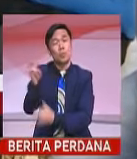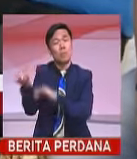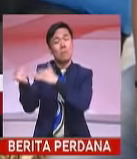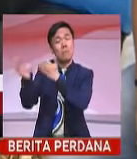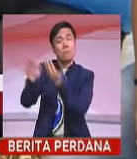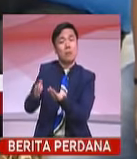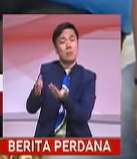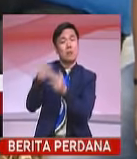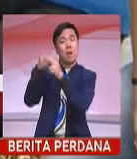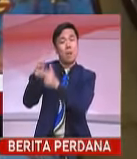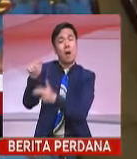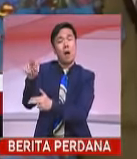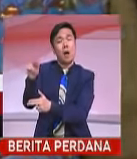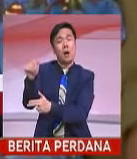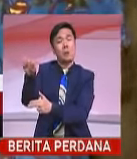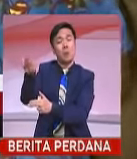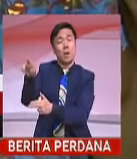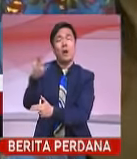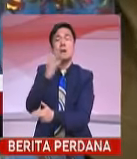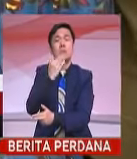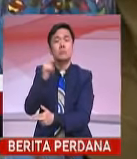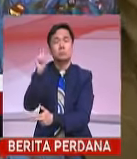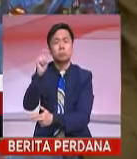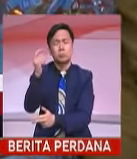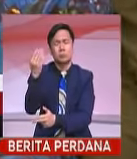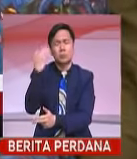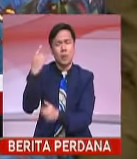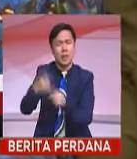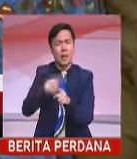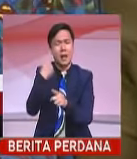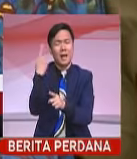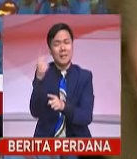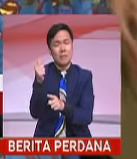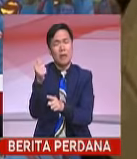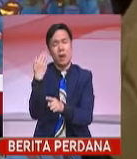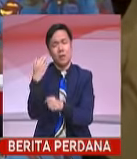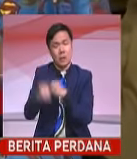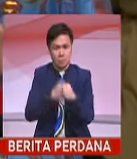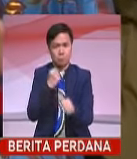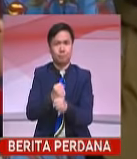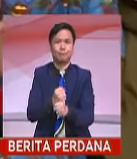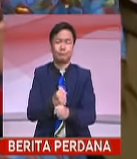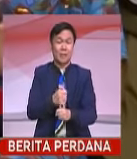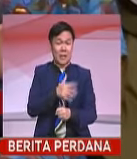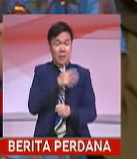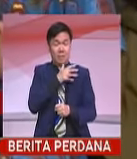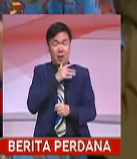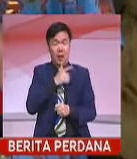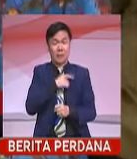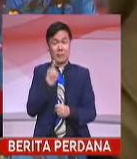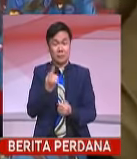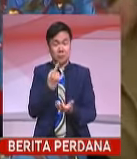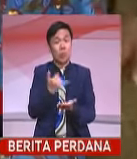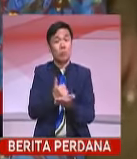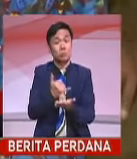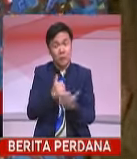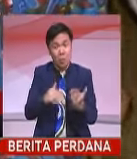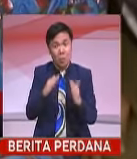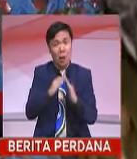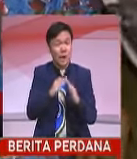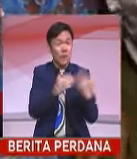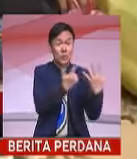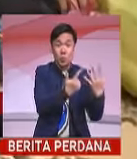yang meninggal dunia akibat kencing manis Oktober tahun lalu. Saidah yang merupakan suri rumah mempunyai 7 anak yang